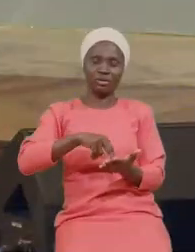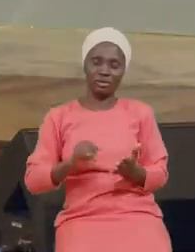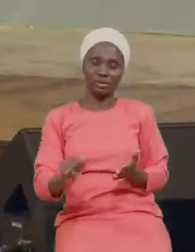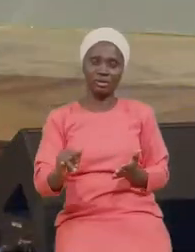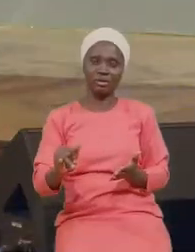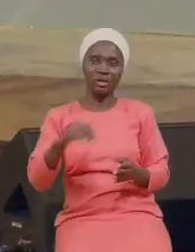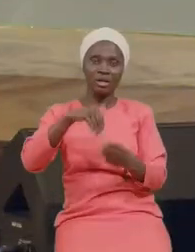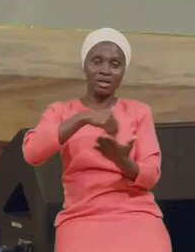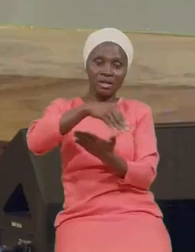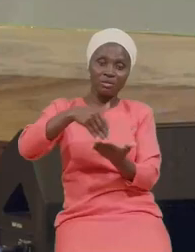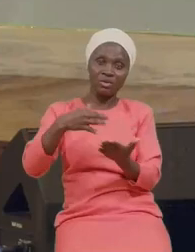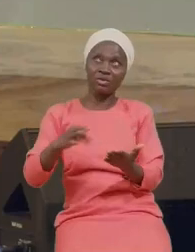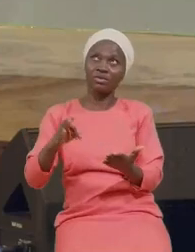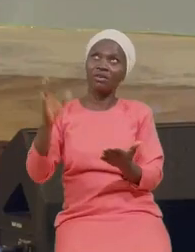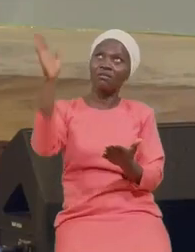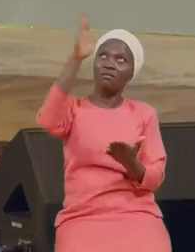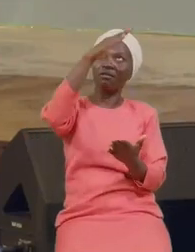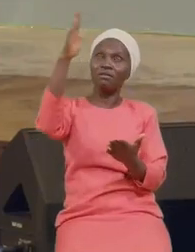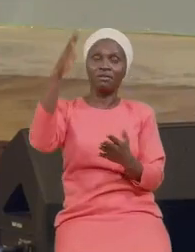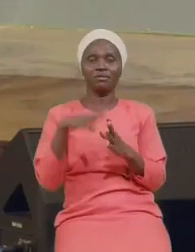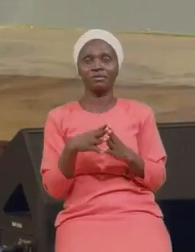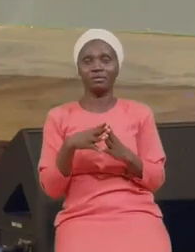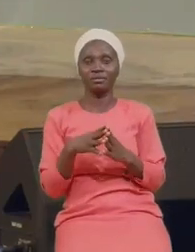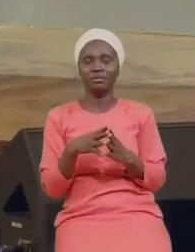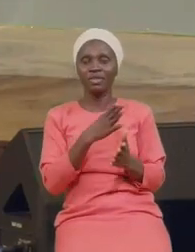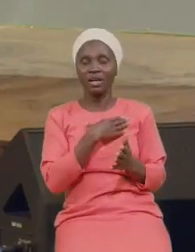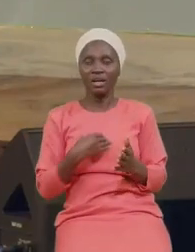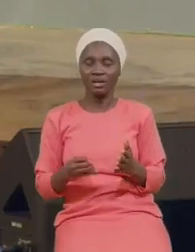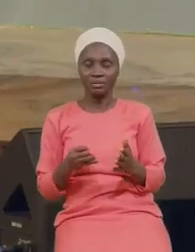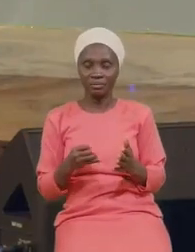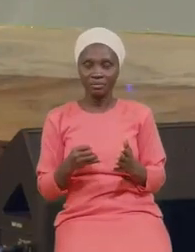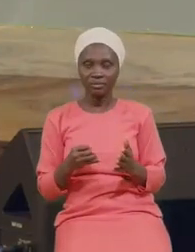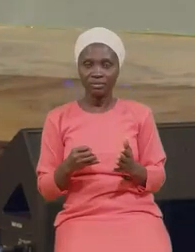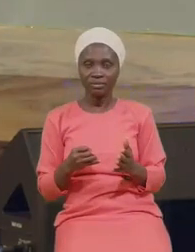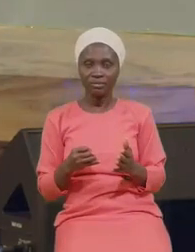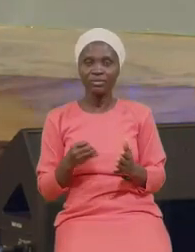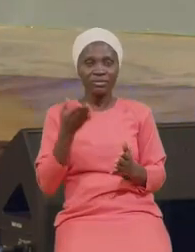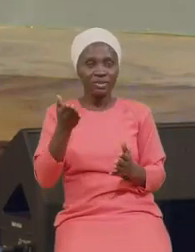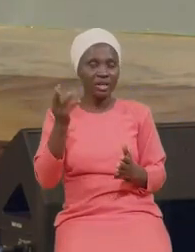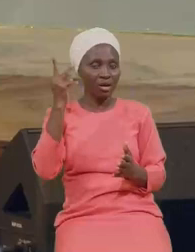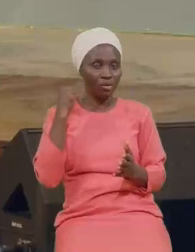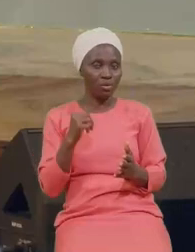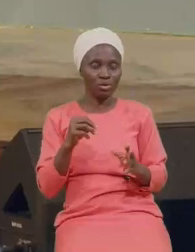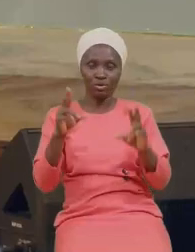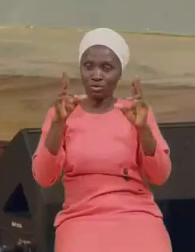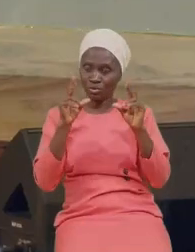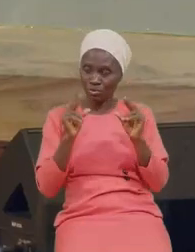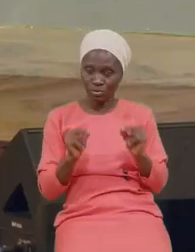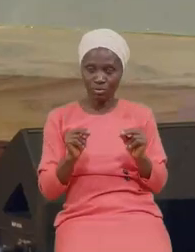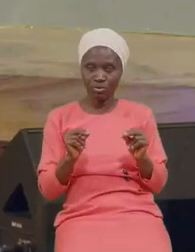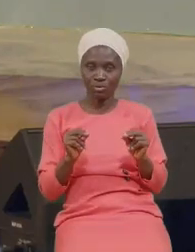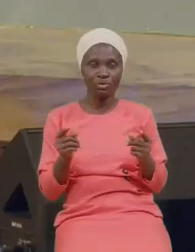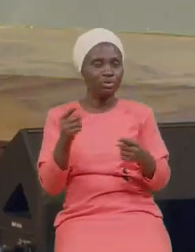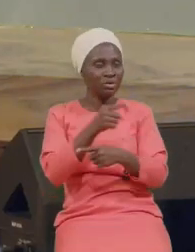se rata point de se coucher presque tout un jour il n'y a point